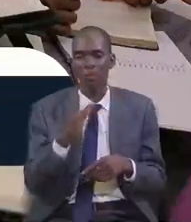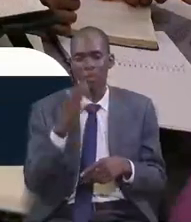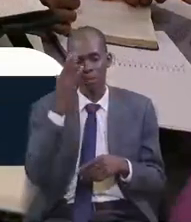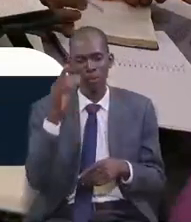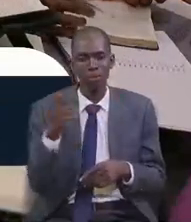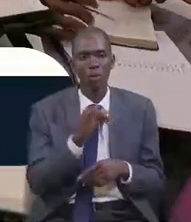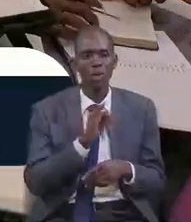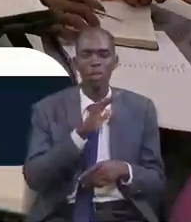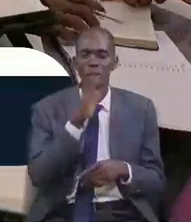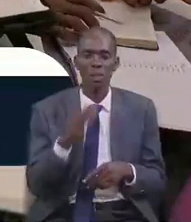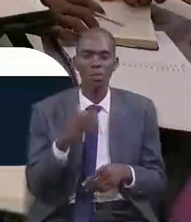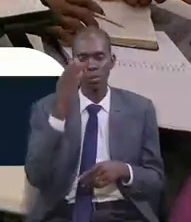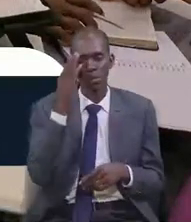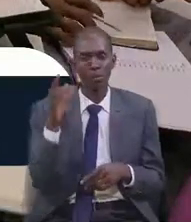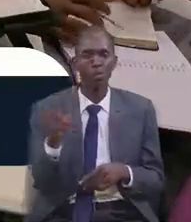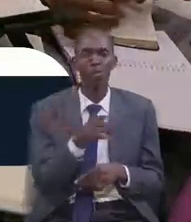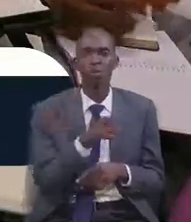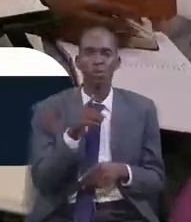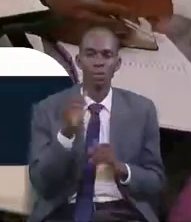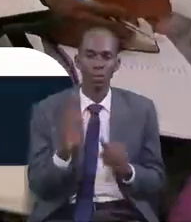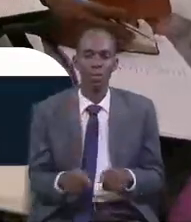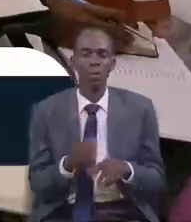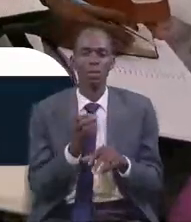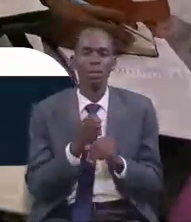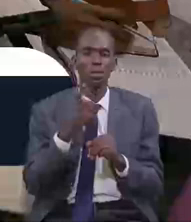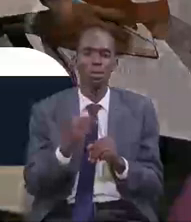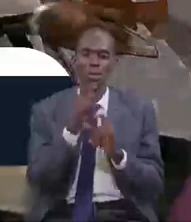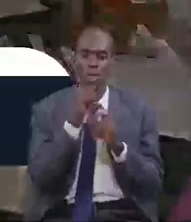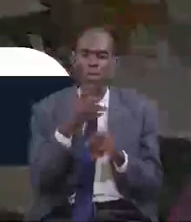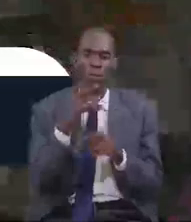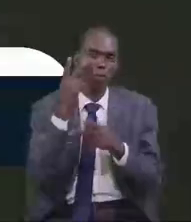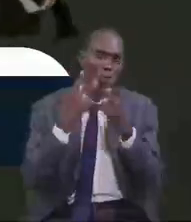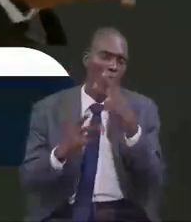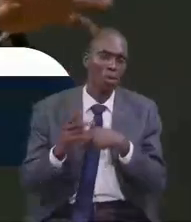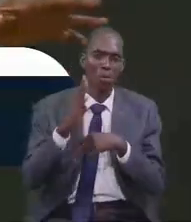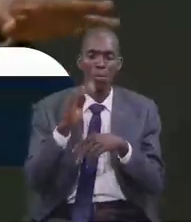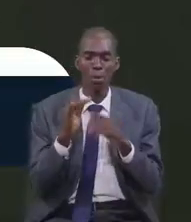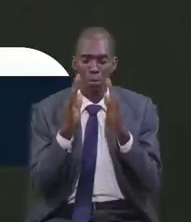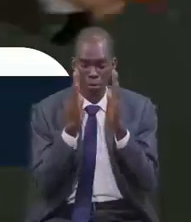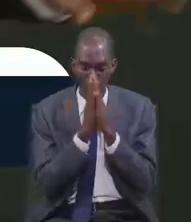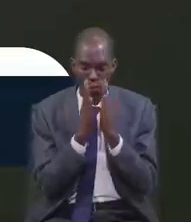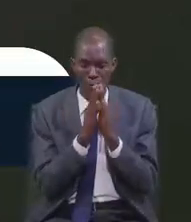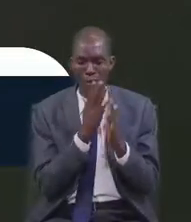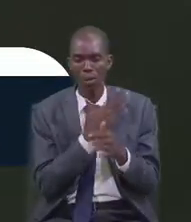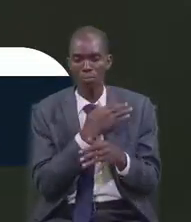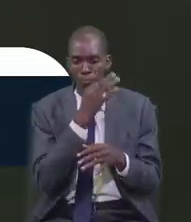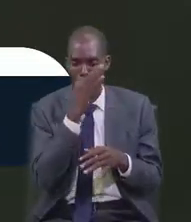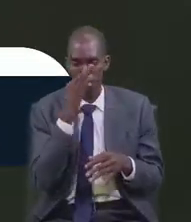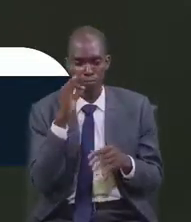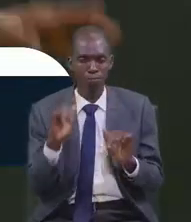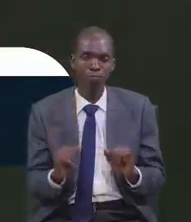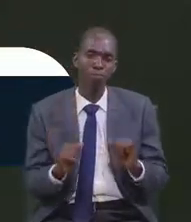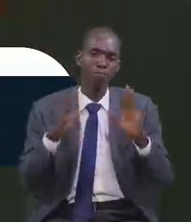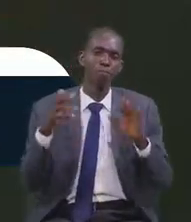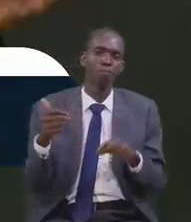je ne vous ai jamais connu. Vous pouvez avoir le don de prophétie tout en jeûnant, tout en priant, tout en vous consacrant. Vous voulez